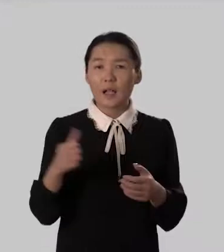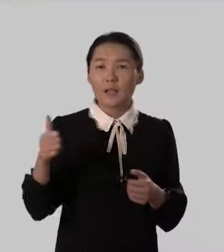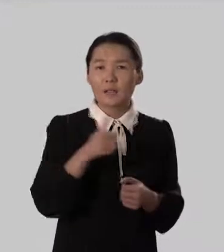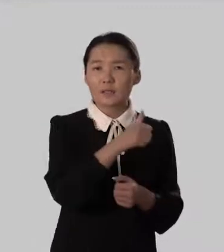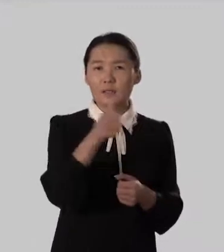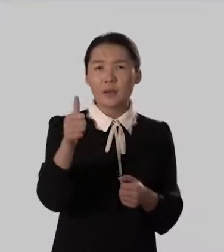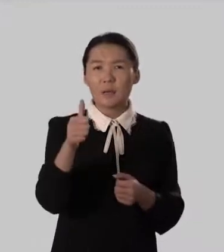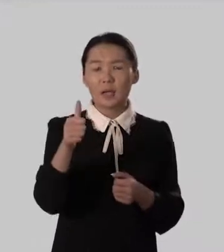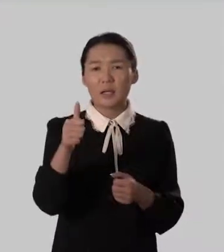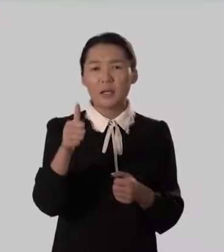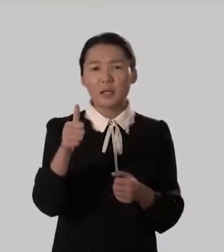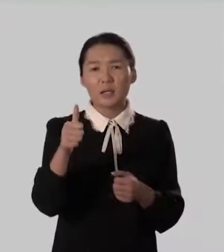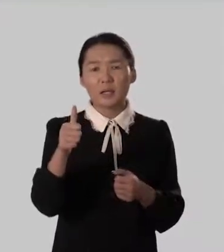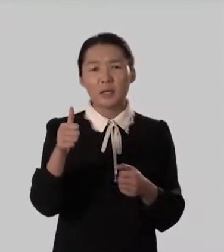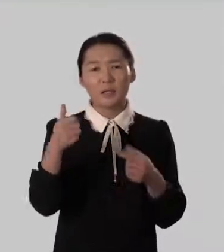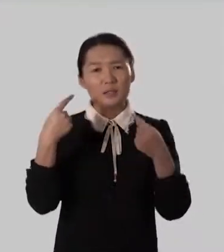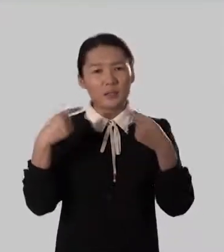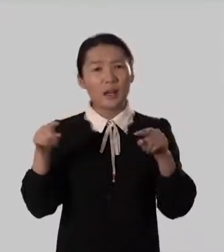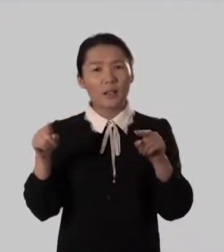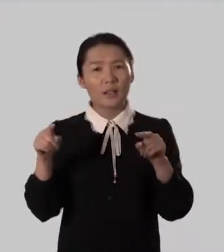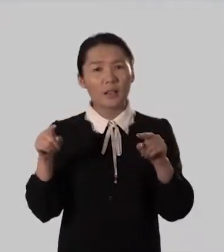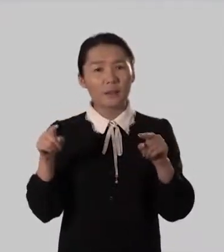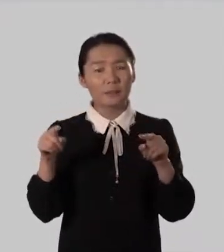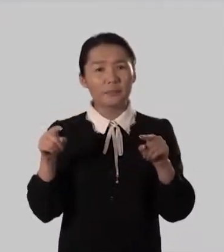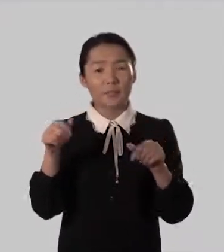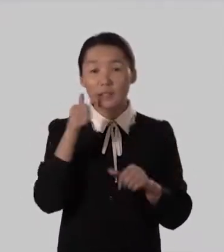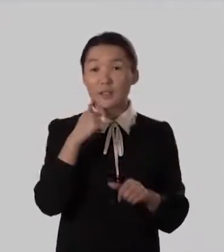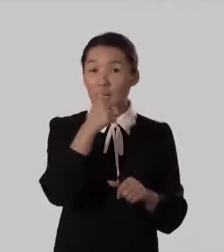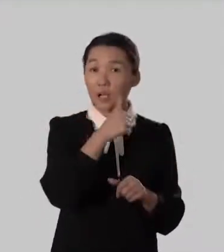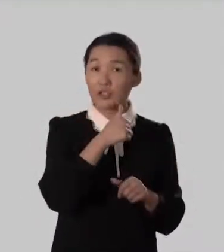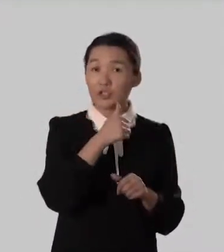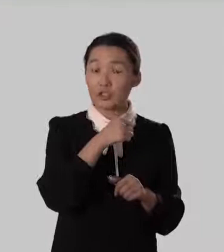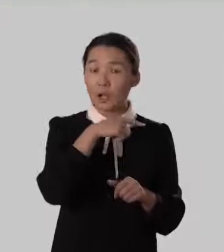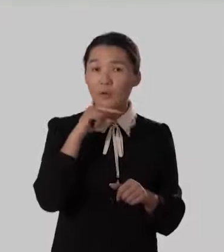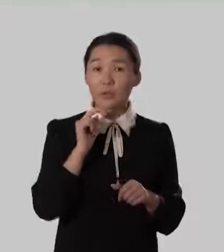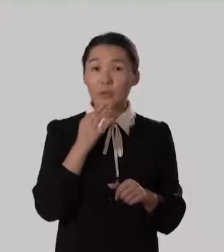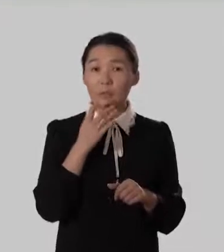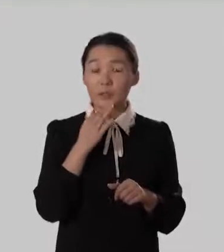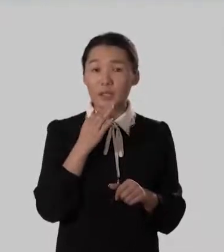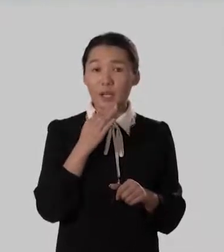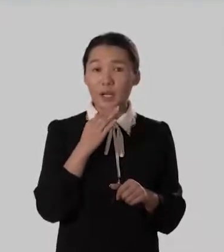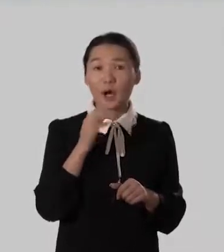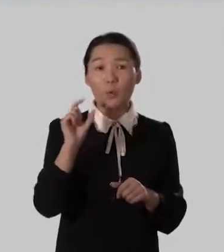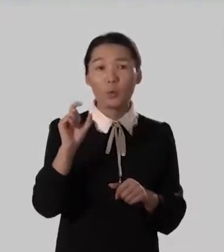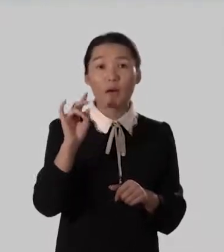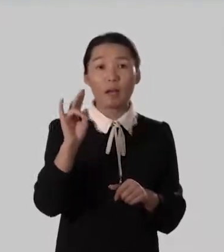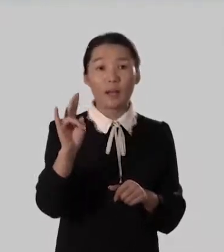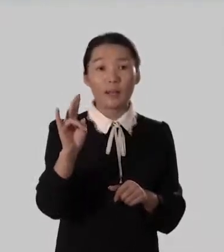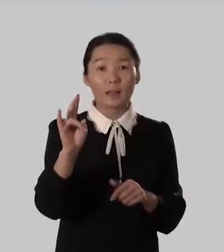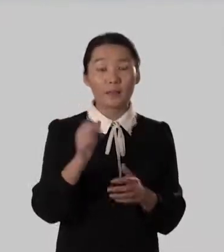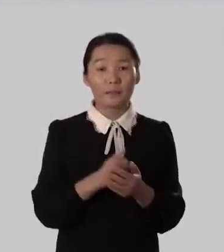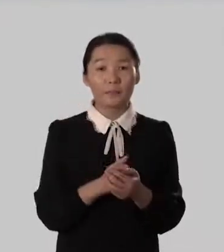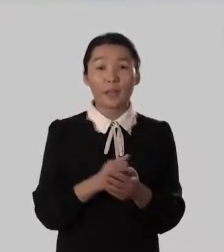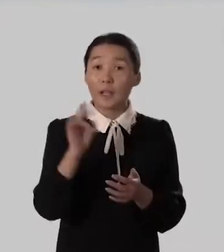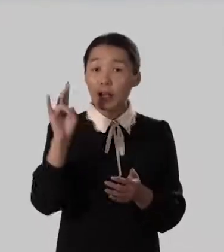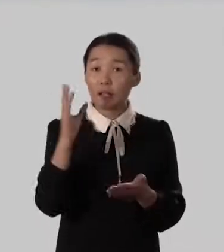самая странная и самая загадочная на мой взгляд в русском языке буква н